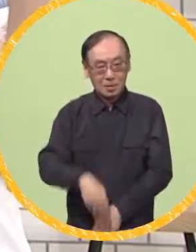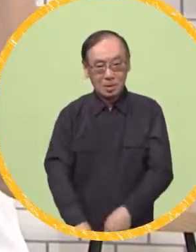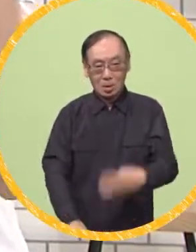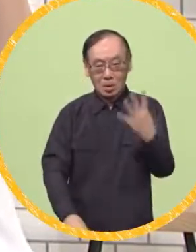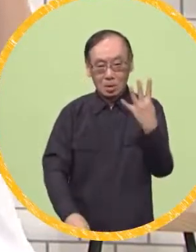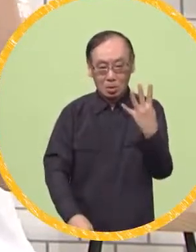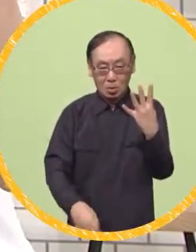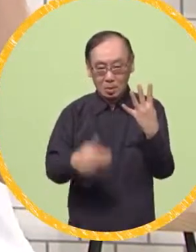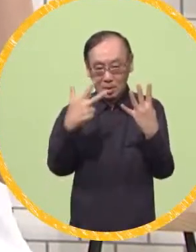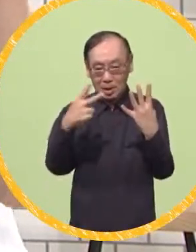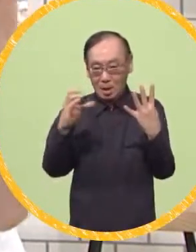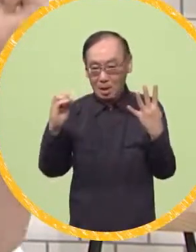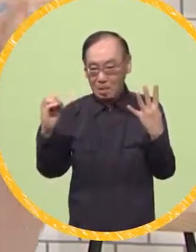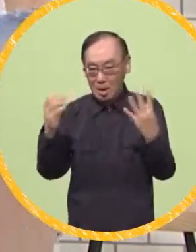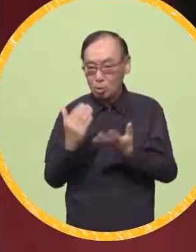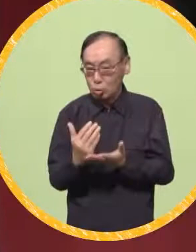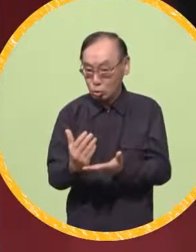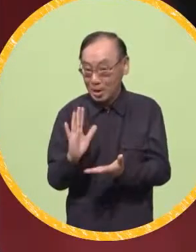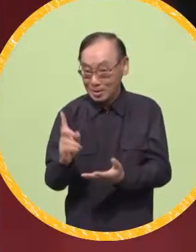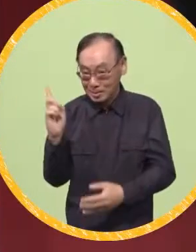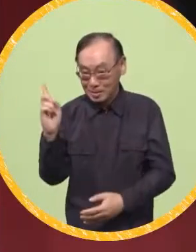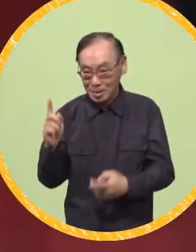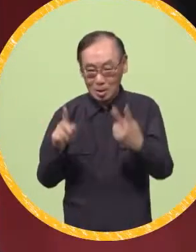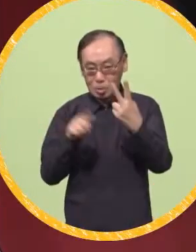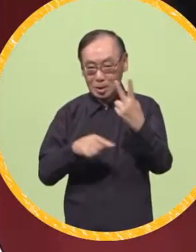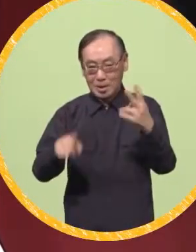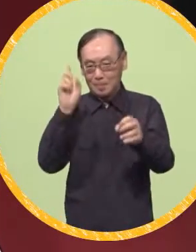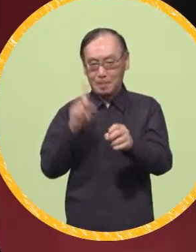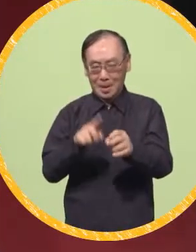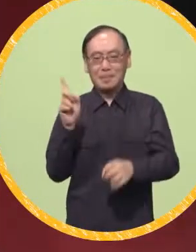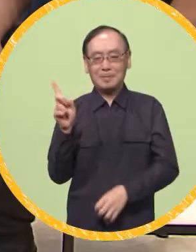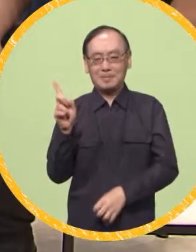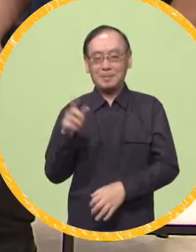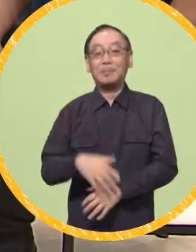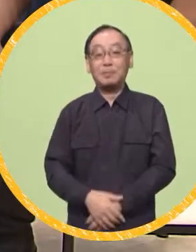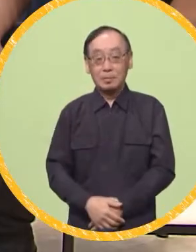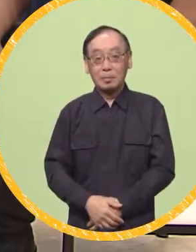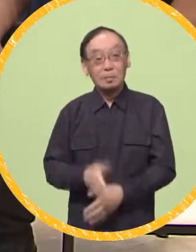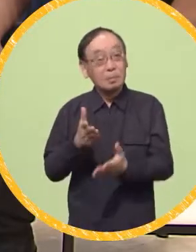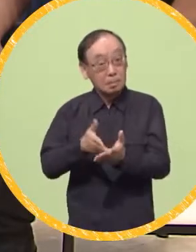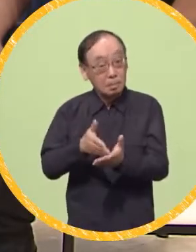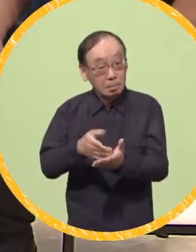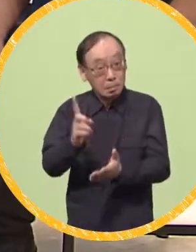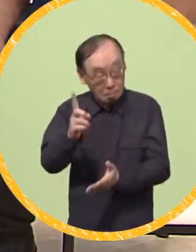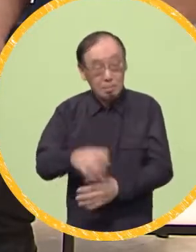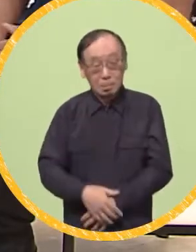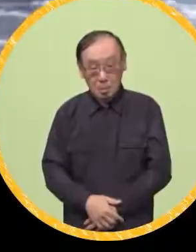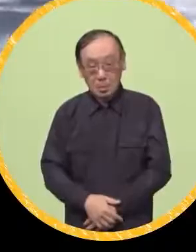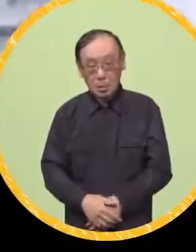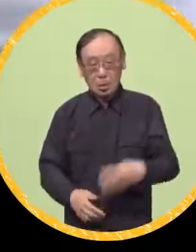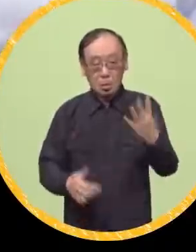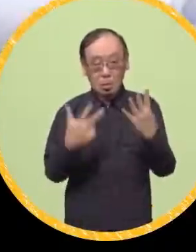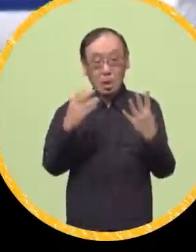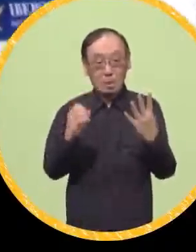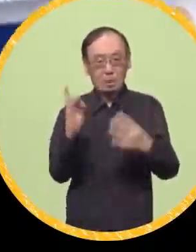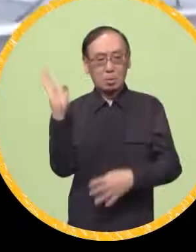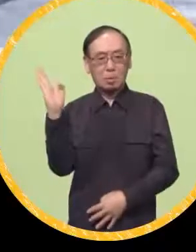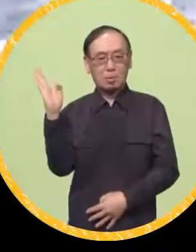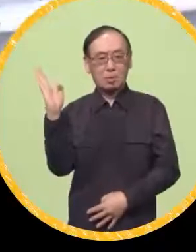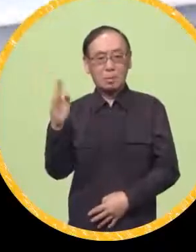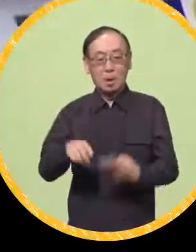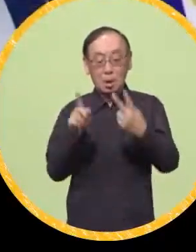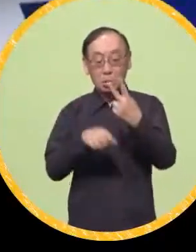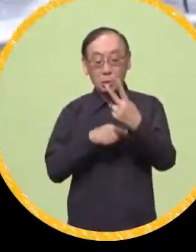勇大丈夫ほっかりせいかいいい解説しますと47丸キューというのはですねビンギという